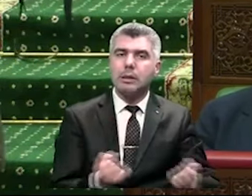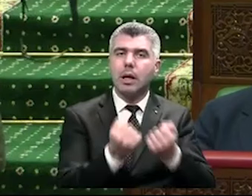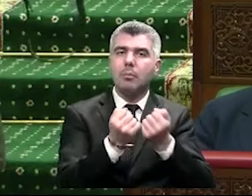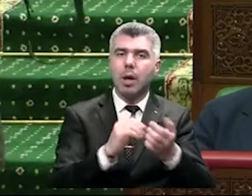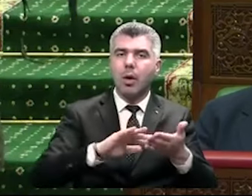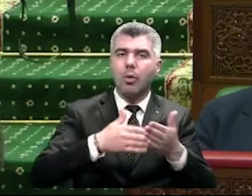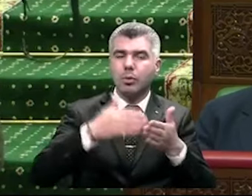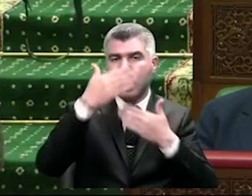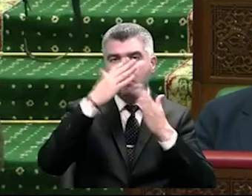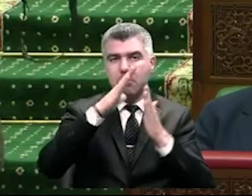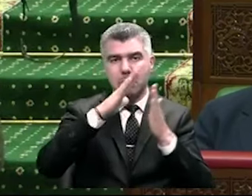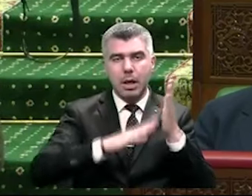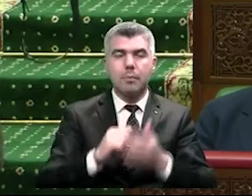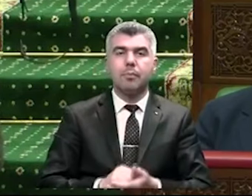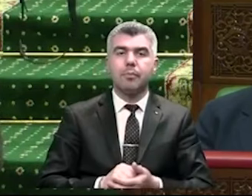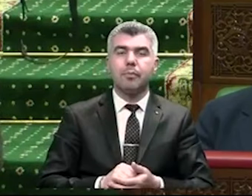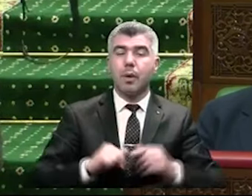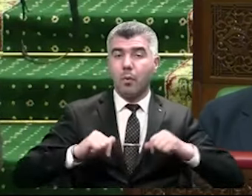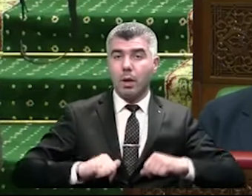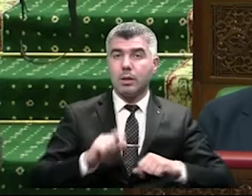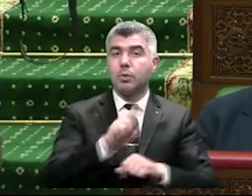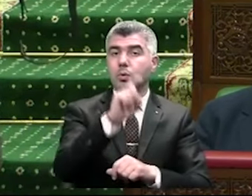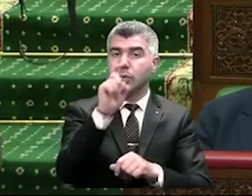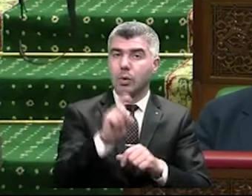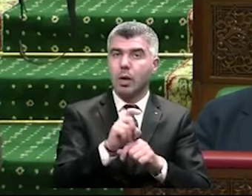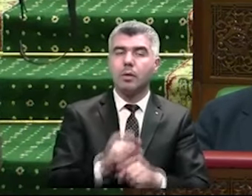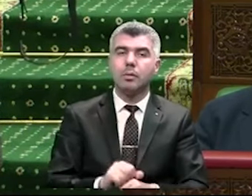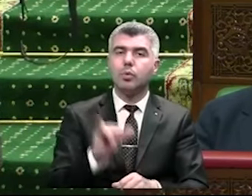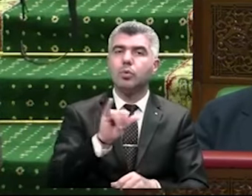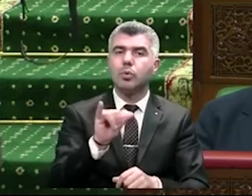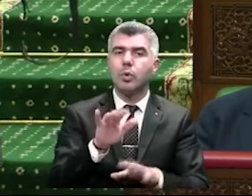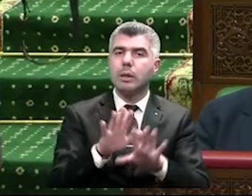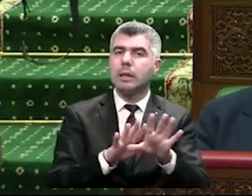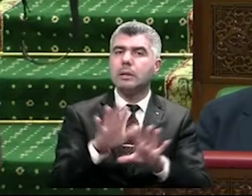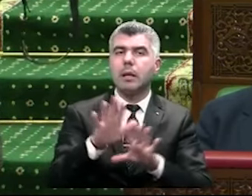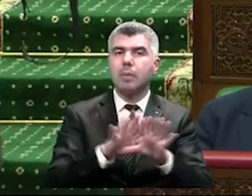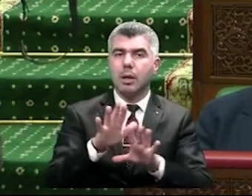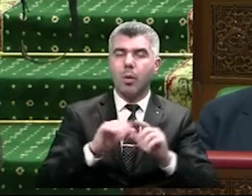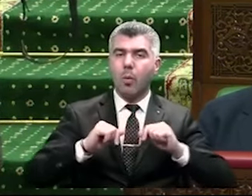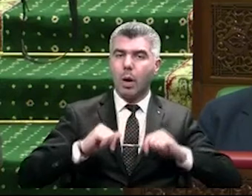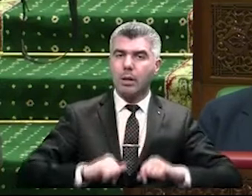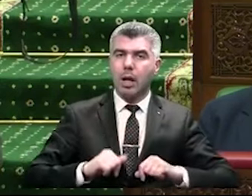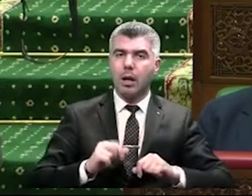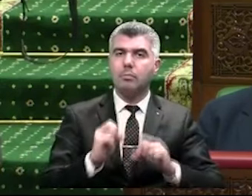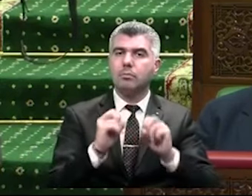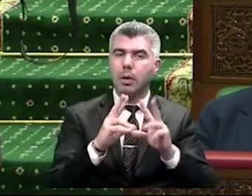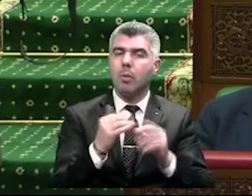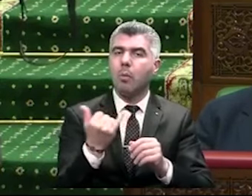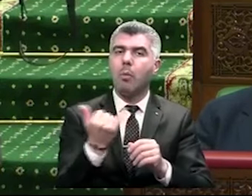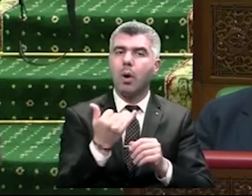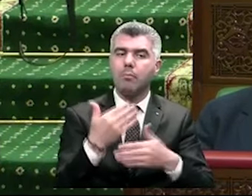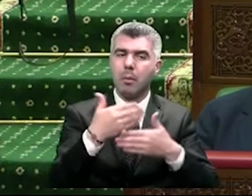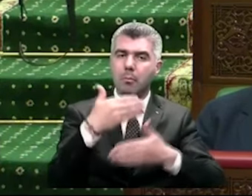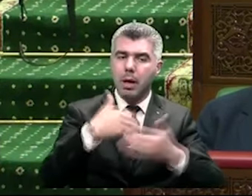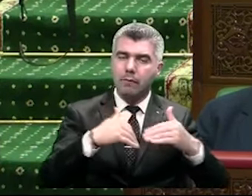لبلدنا السيد الوزير نسائلكم لهذا ن ما هي التدابير التي تعتزم الوزاره اتخاذها في مجال البنيات الاساسيه